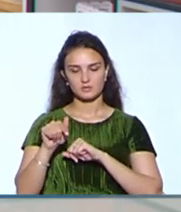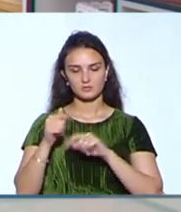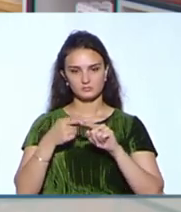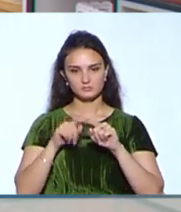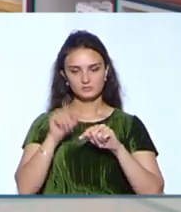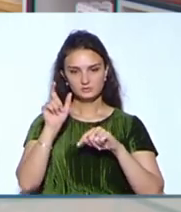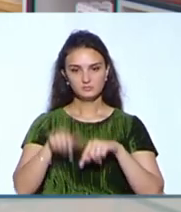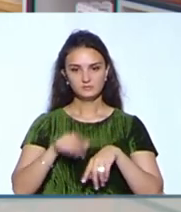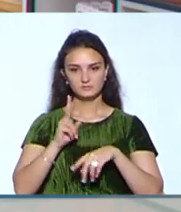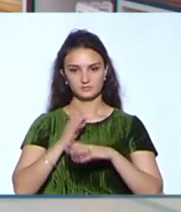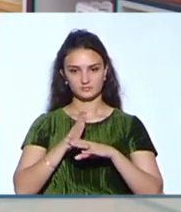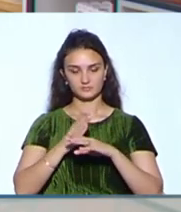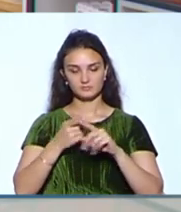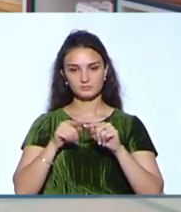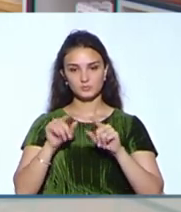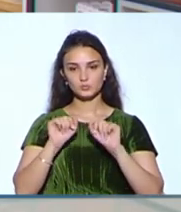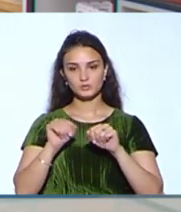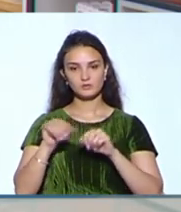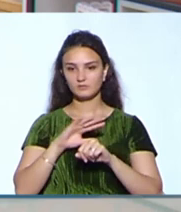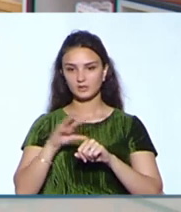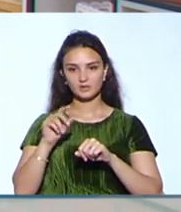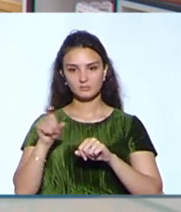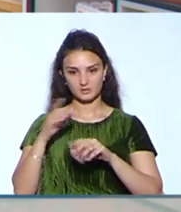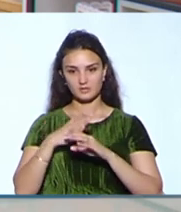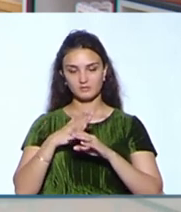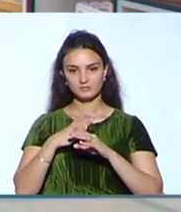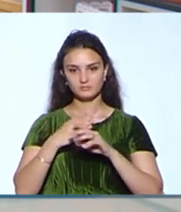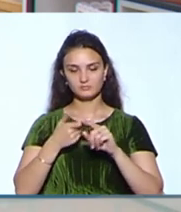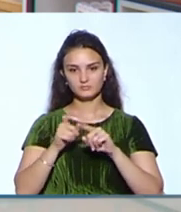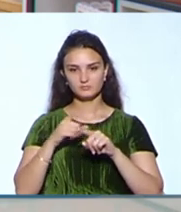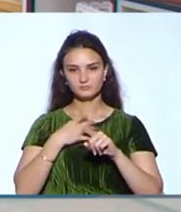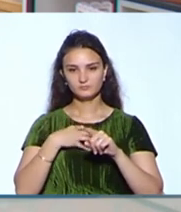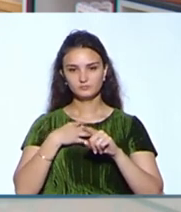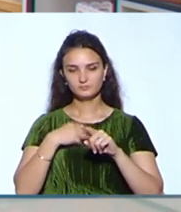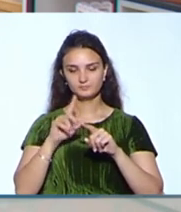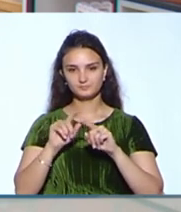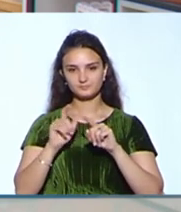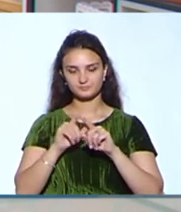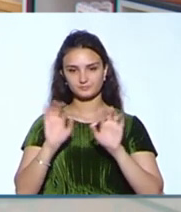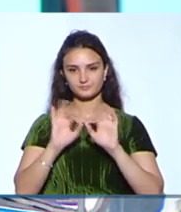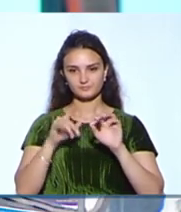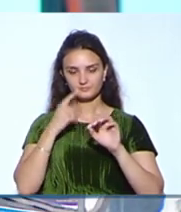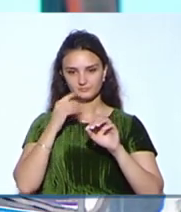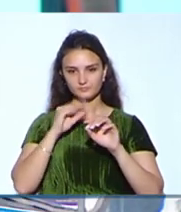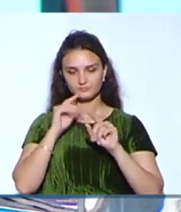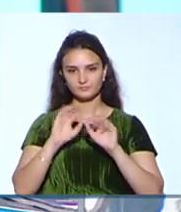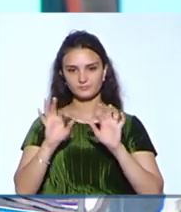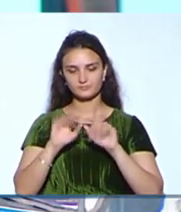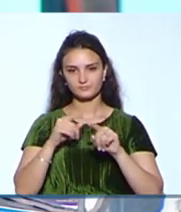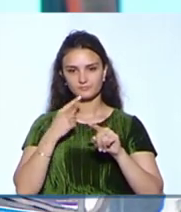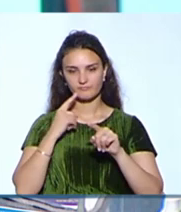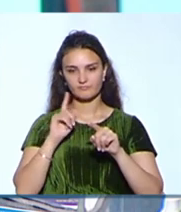რომელიც აქვს ადამიანს. მაგრამ ეს უნარი ყველა ადამიანს აქვს. აი ძალიან მნიშვნელოვანი რამ თქვით თქვენ, როდესაც თქვით,